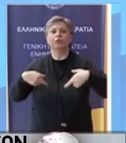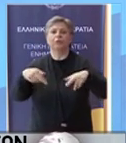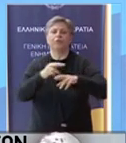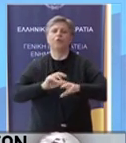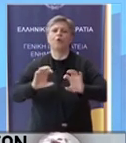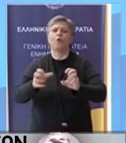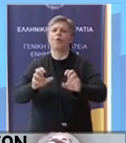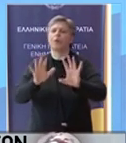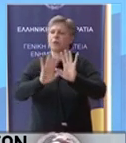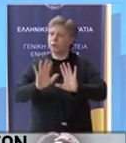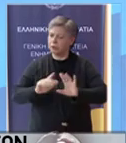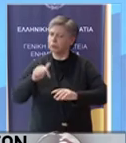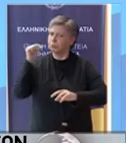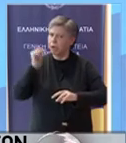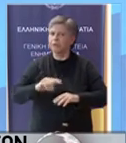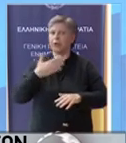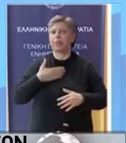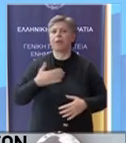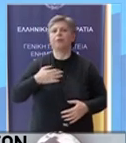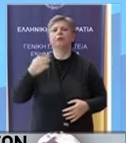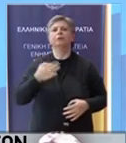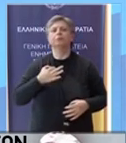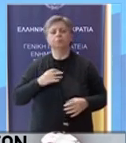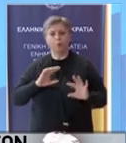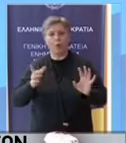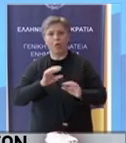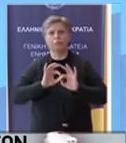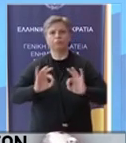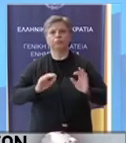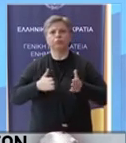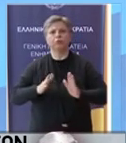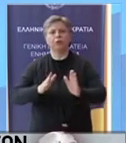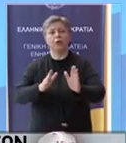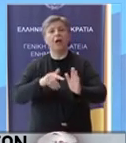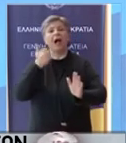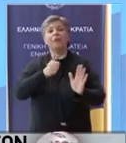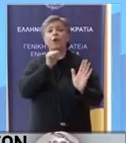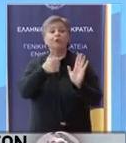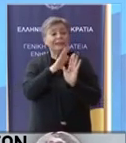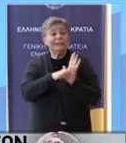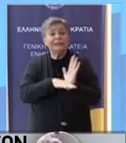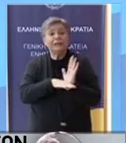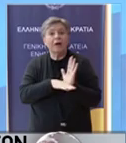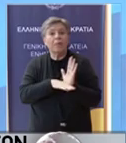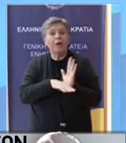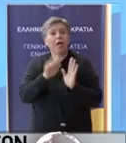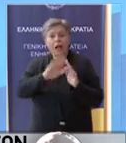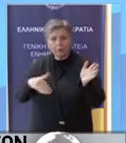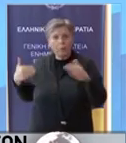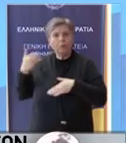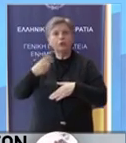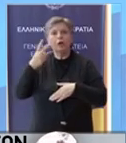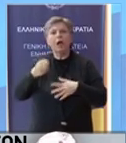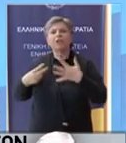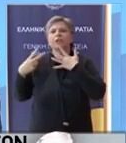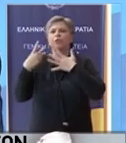αναλαμβάνει να βάλει δηλαδή τάξη και να αποκαταστήσει την συνταγματική νομιμότητα μετά από 27 χρόνια ασυδοσίας και κυριαρχίας